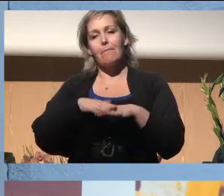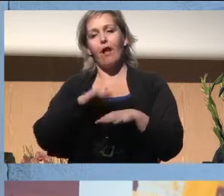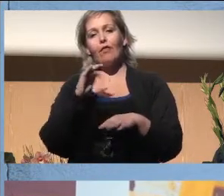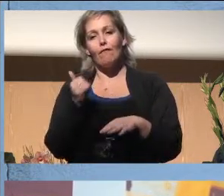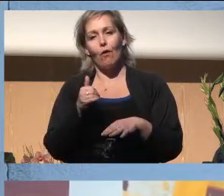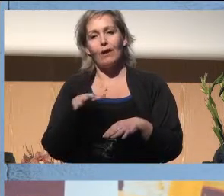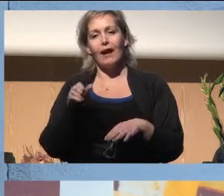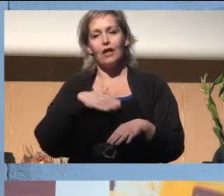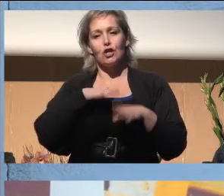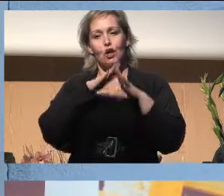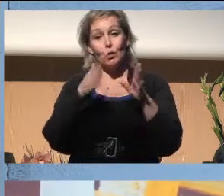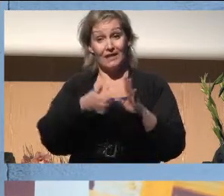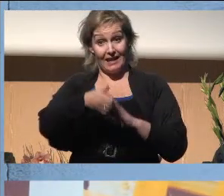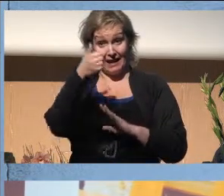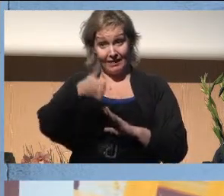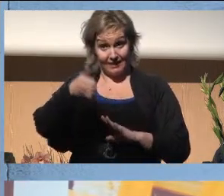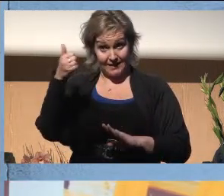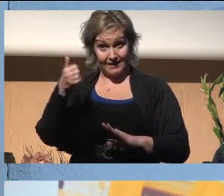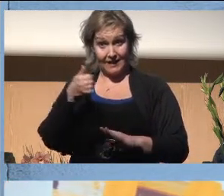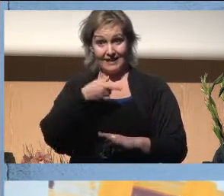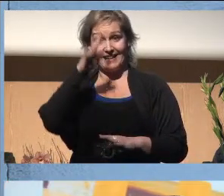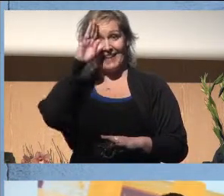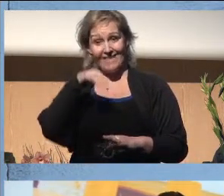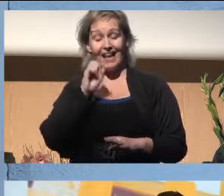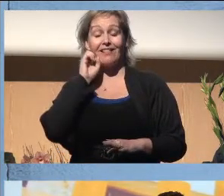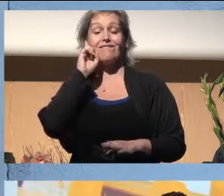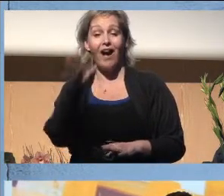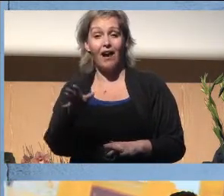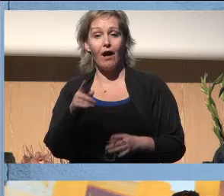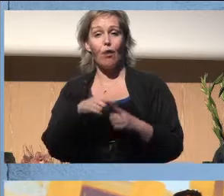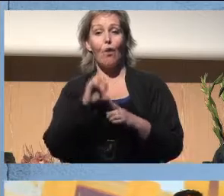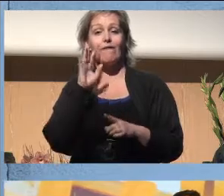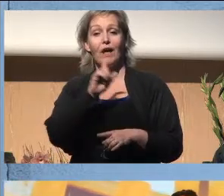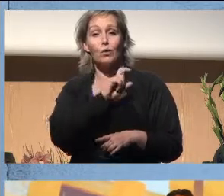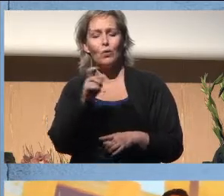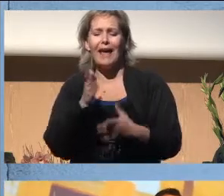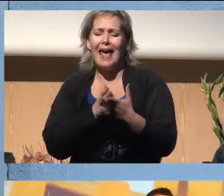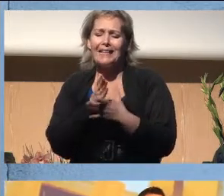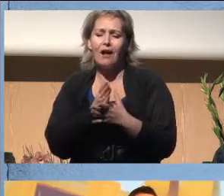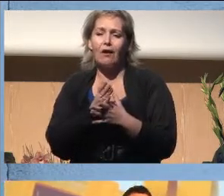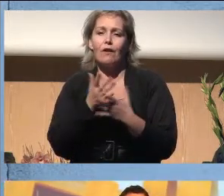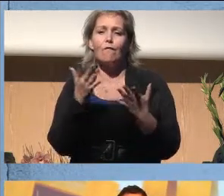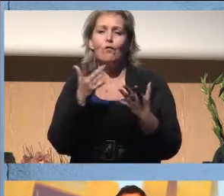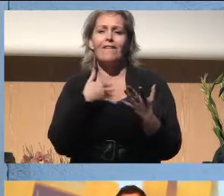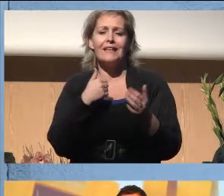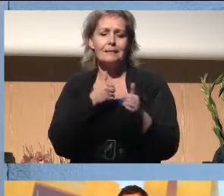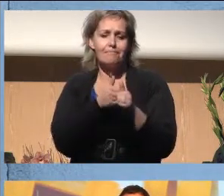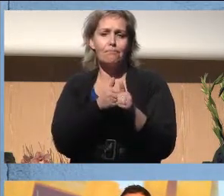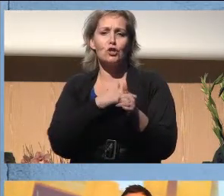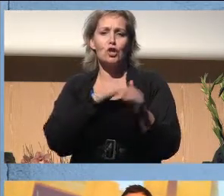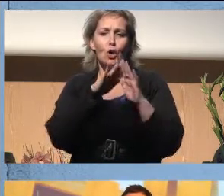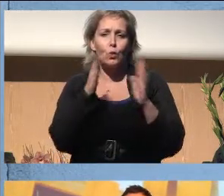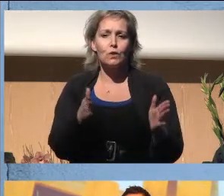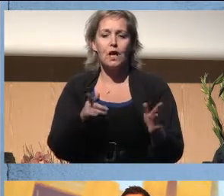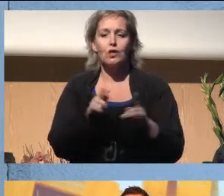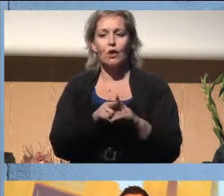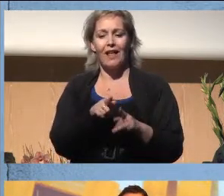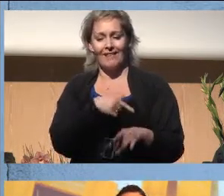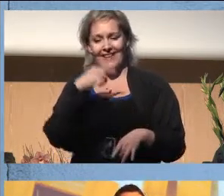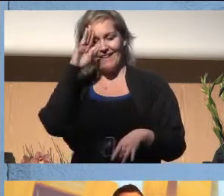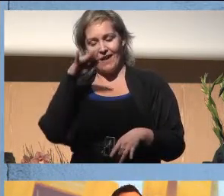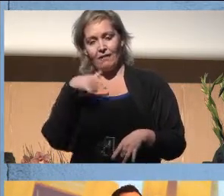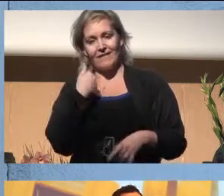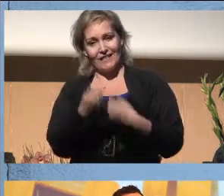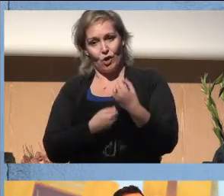för hela sjukhusledningen. De vet varje dag och varje vecka exakt hur vi ligger till på sjukhuset så att vi vet